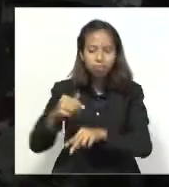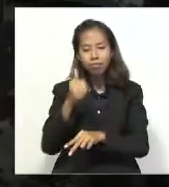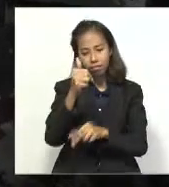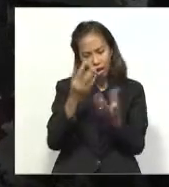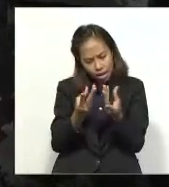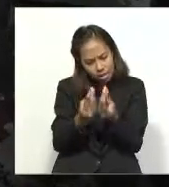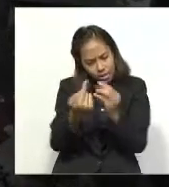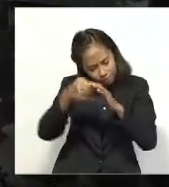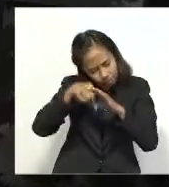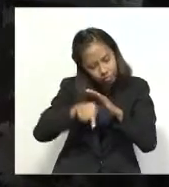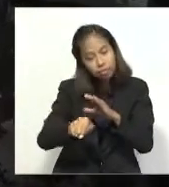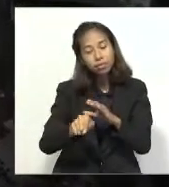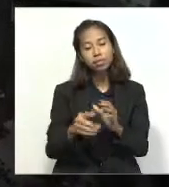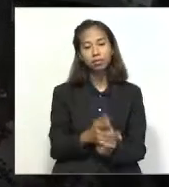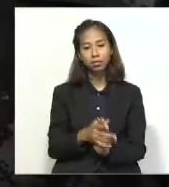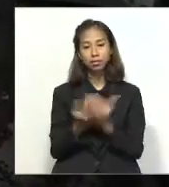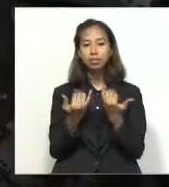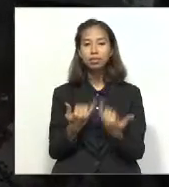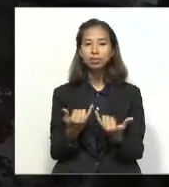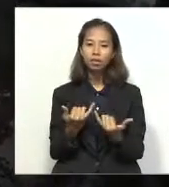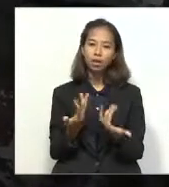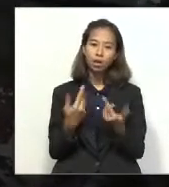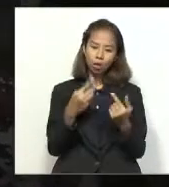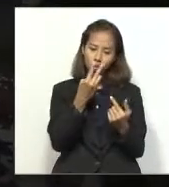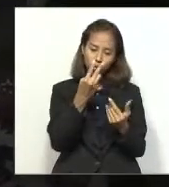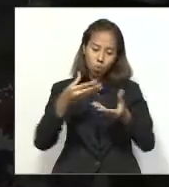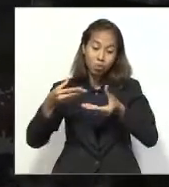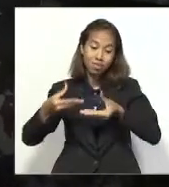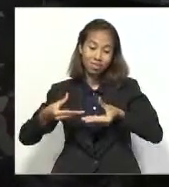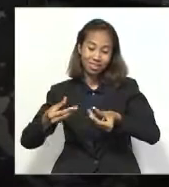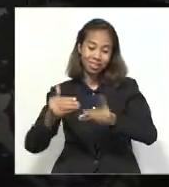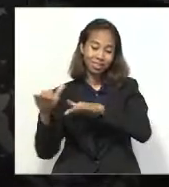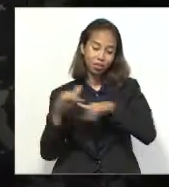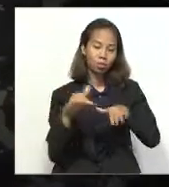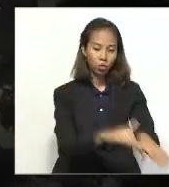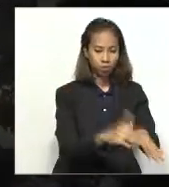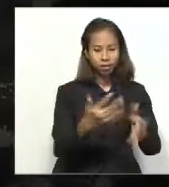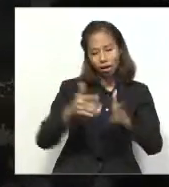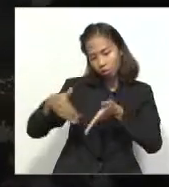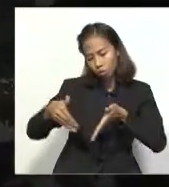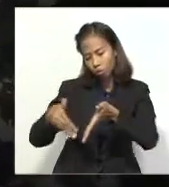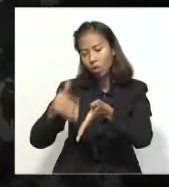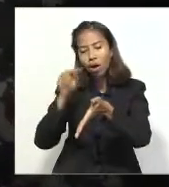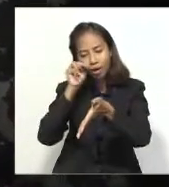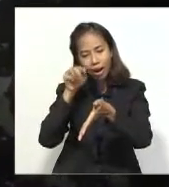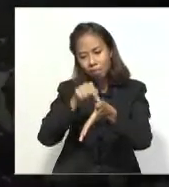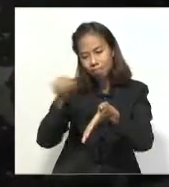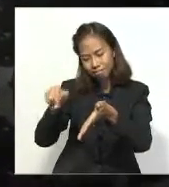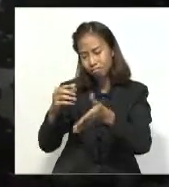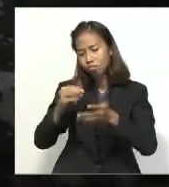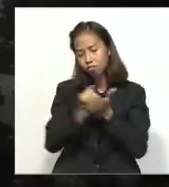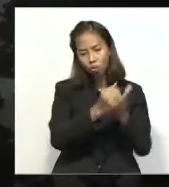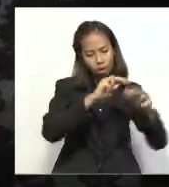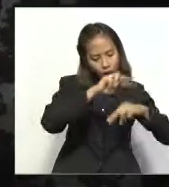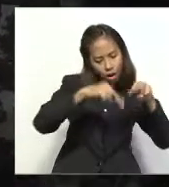ครับซึ่งตอนนี้เราก็ค้นทั้งบริเวณที่ดินถล่มแล้วก็บริเวณในลำน้ำยวมต่อลำน้ำเมยครับก็ต